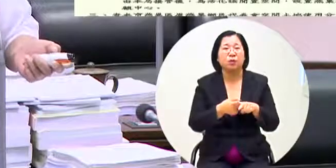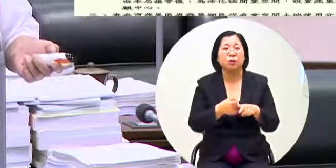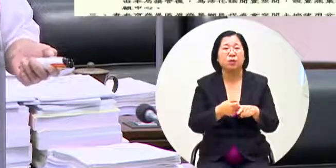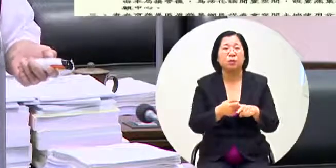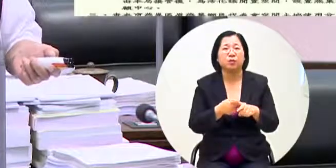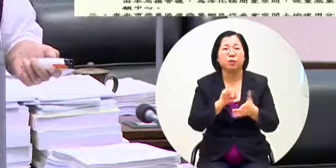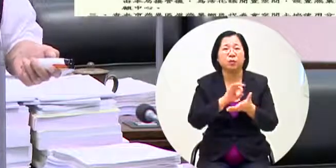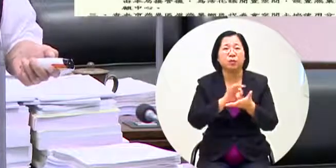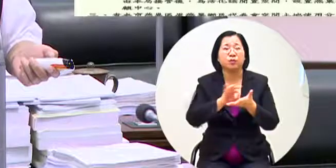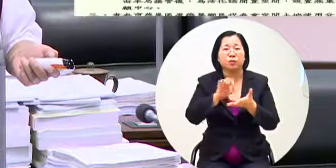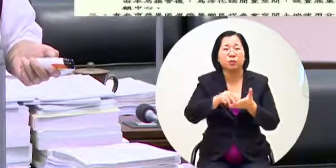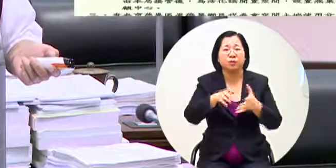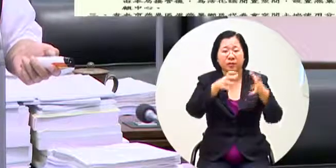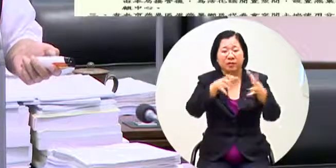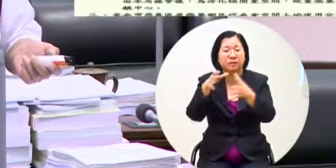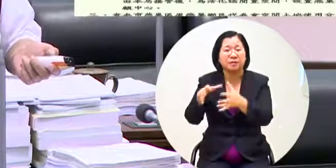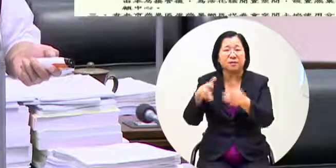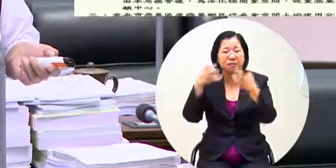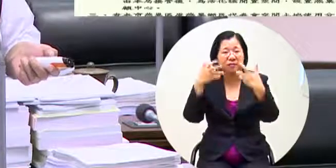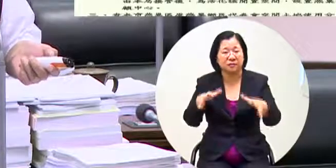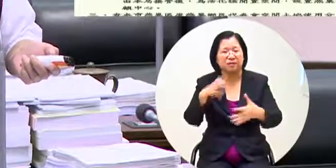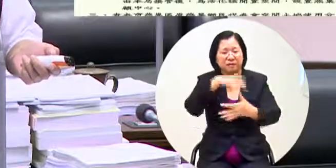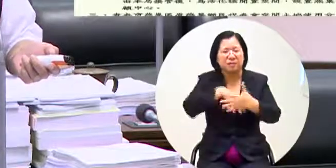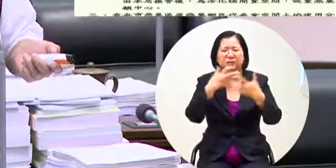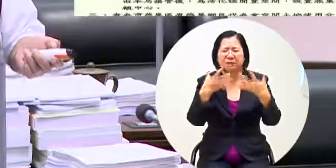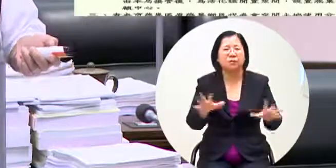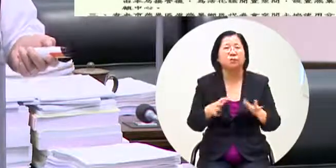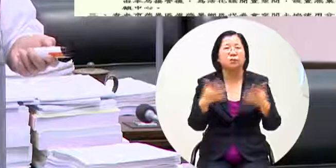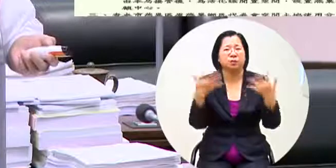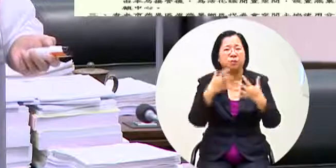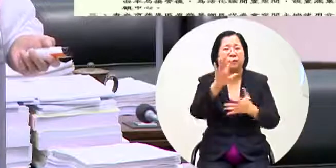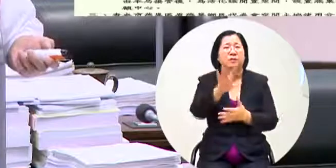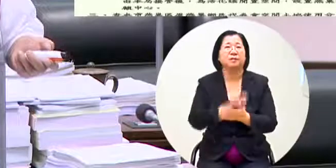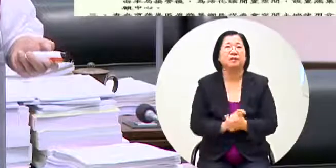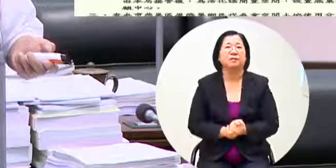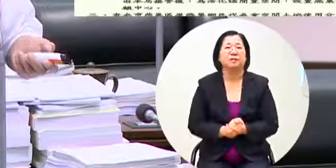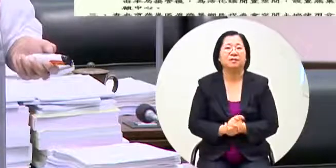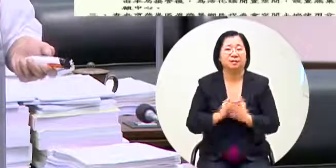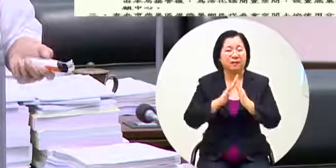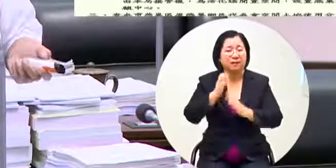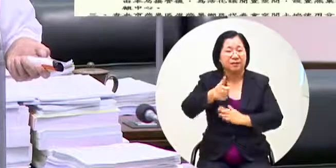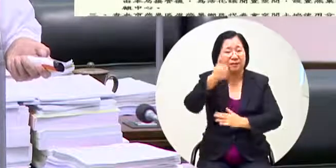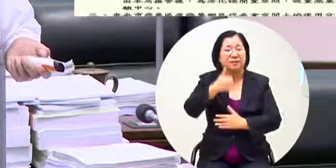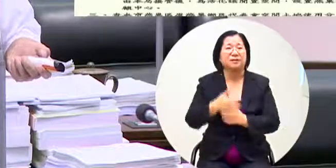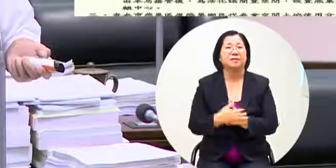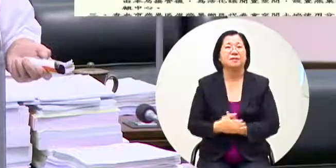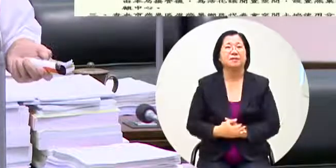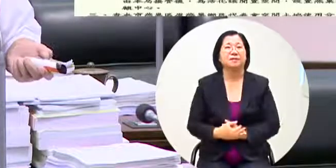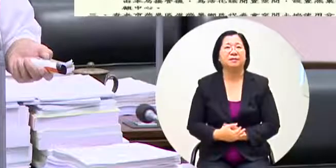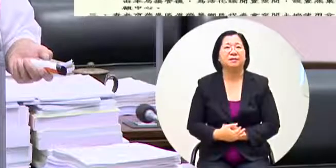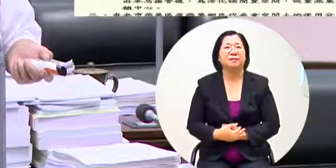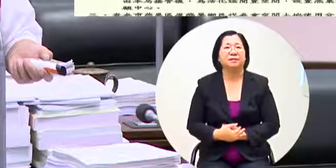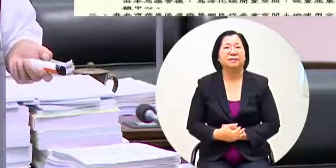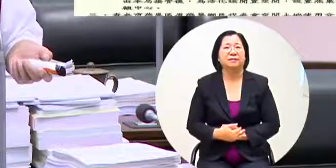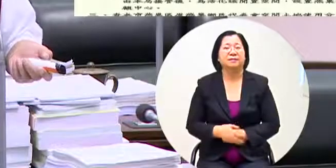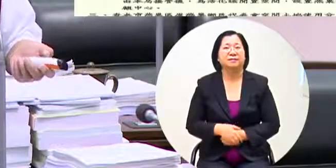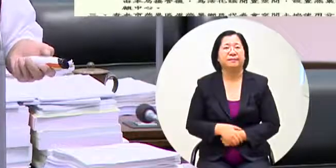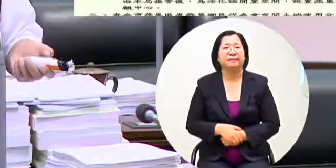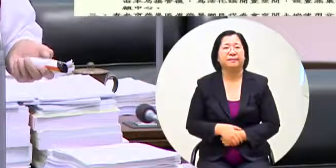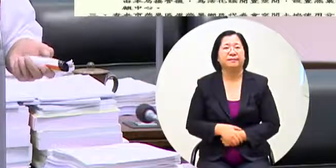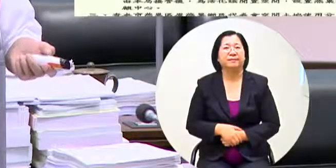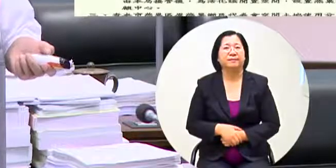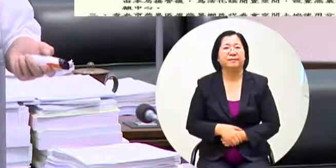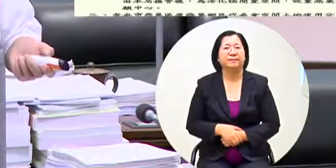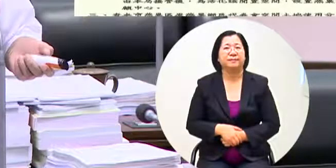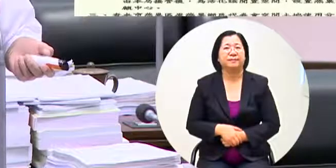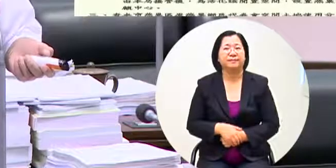诶，即个问题伫诶，但是尾下咱市长吼，都对着即个啊长照吼真重